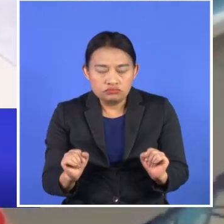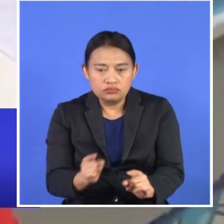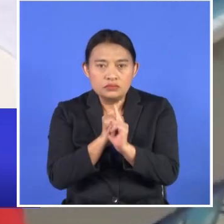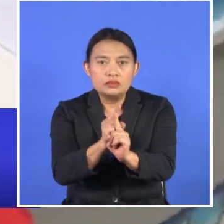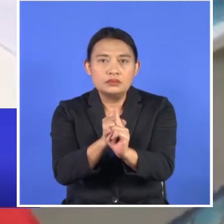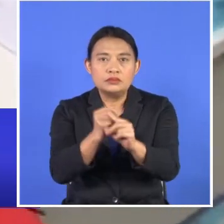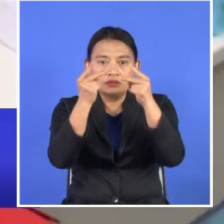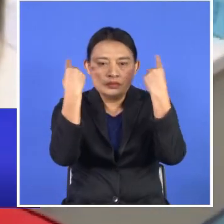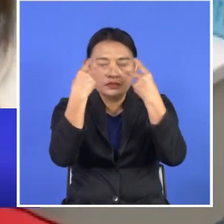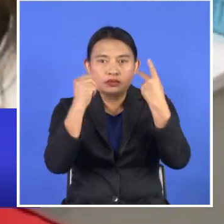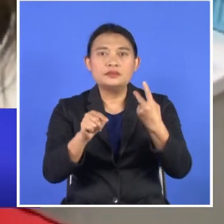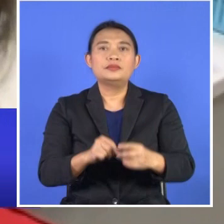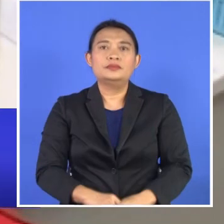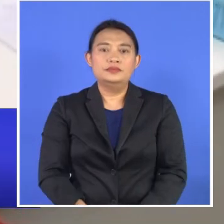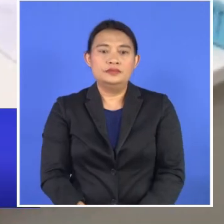ายค่ะ